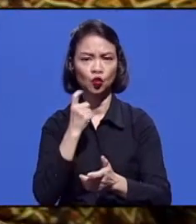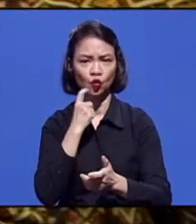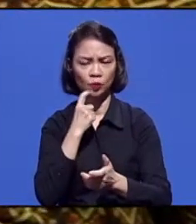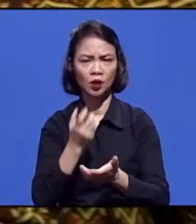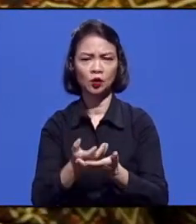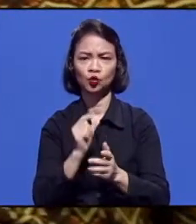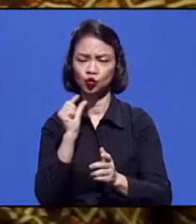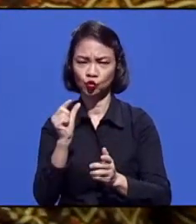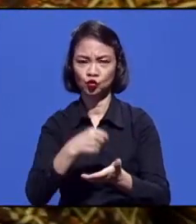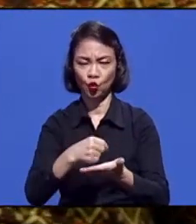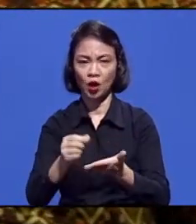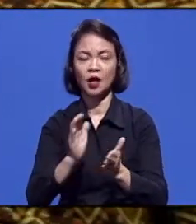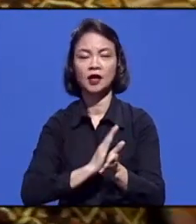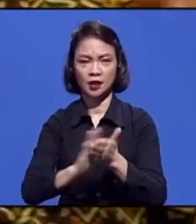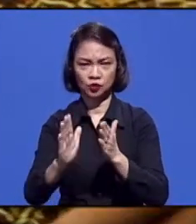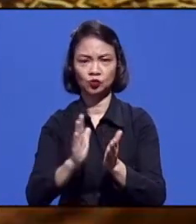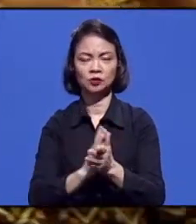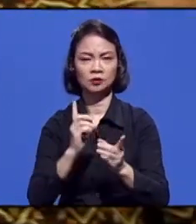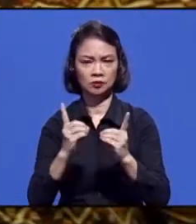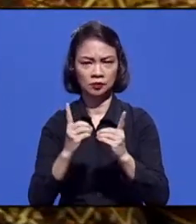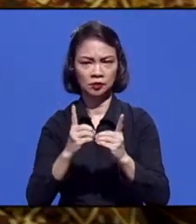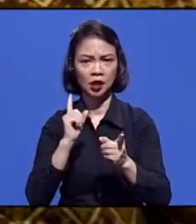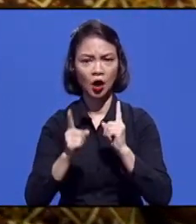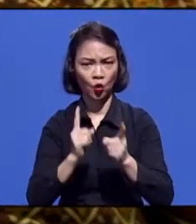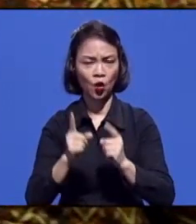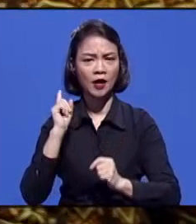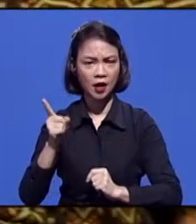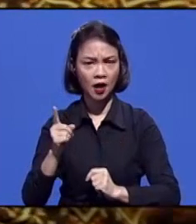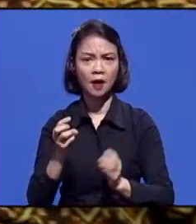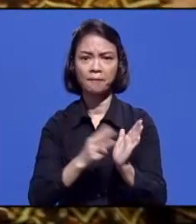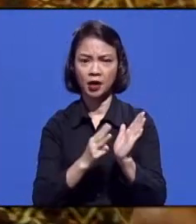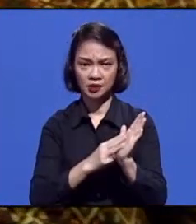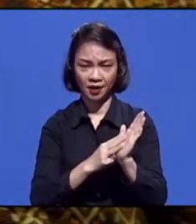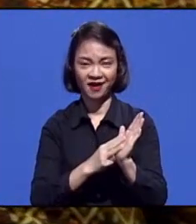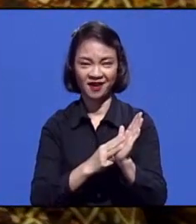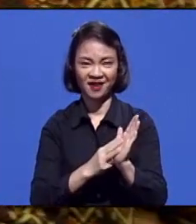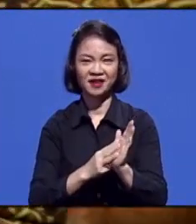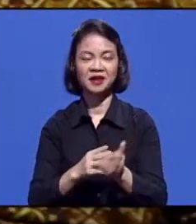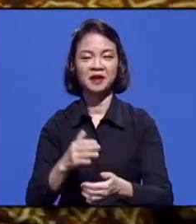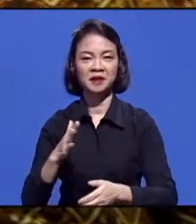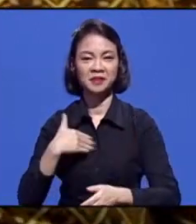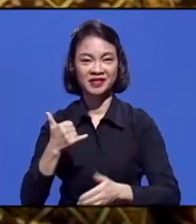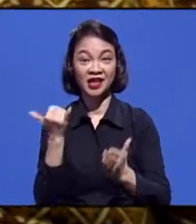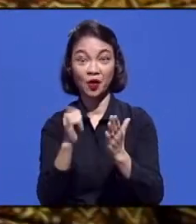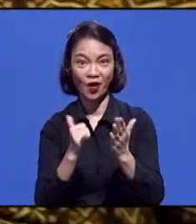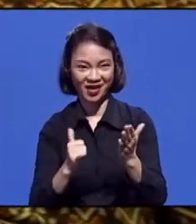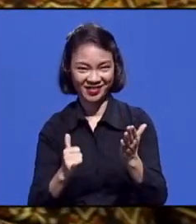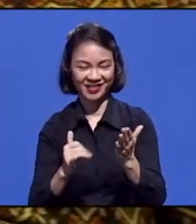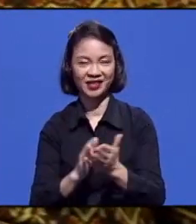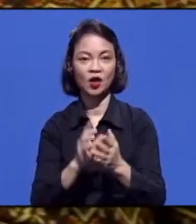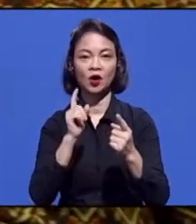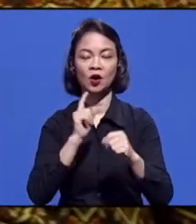dulu terhadap beberapa sekolah, sehingga nanti kalau ada masalah-masalah yang muncul, nah bisa segera dievaluasi, sehingga pada